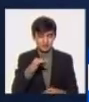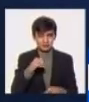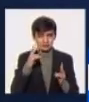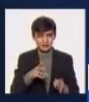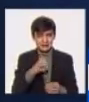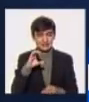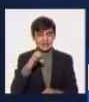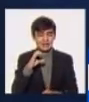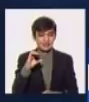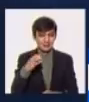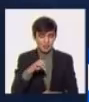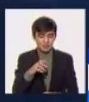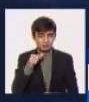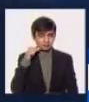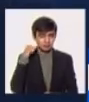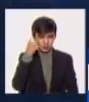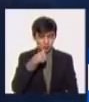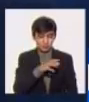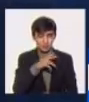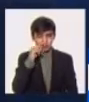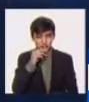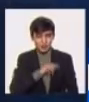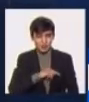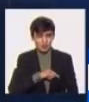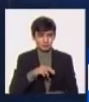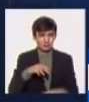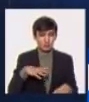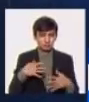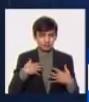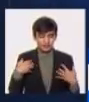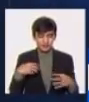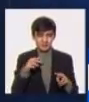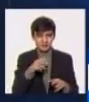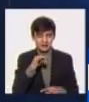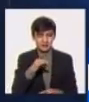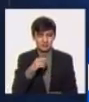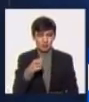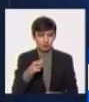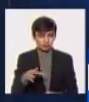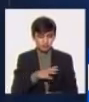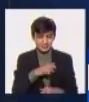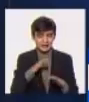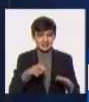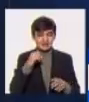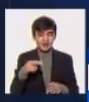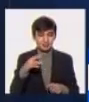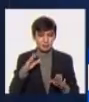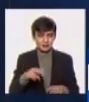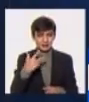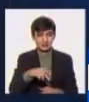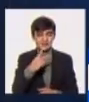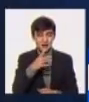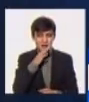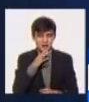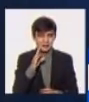сентябре прошлого года. Мужчина работал конюхом в пригородном поселке. Вооружившись ножом, он пришел в детский сад к